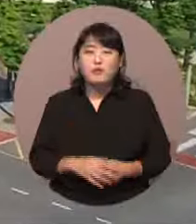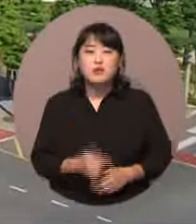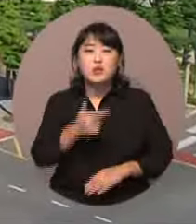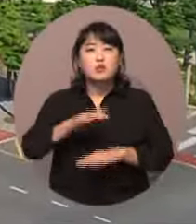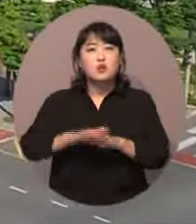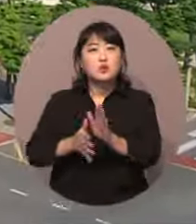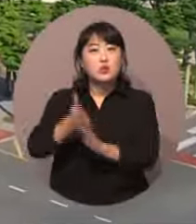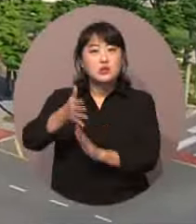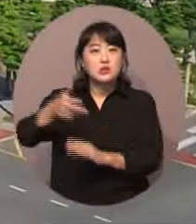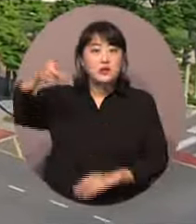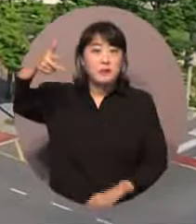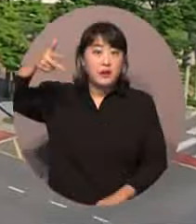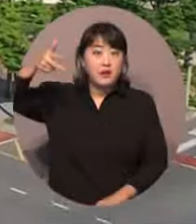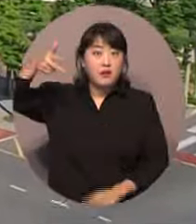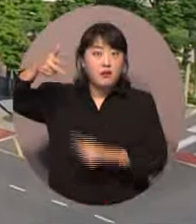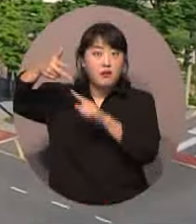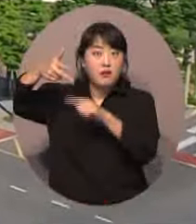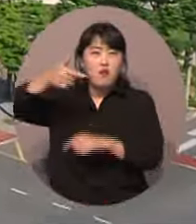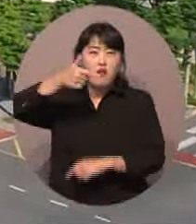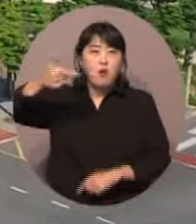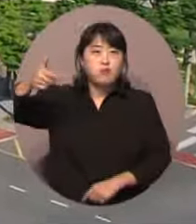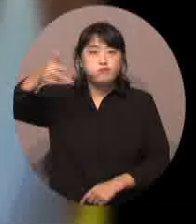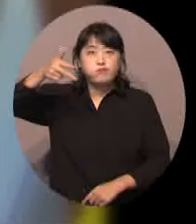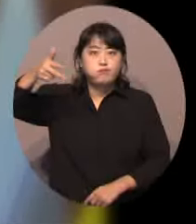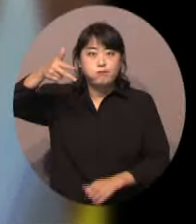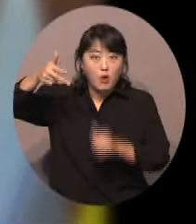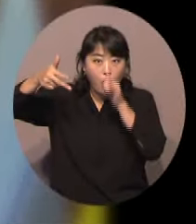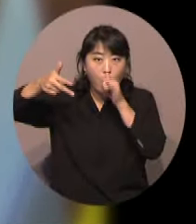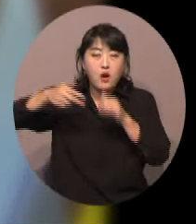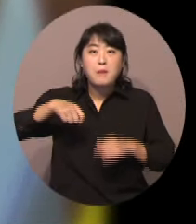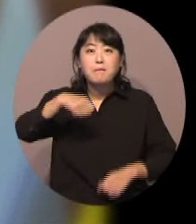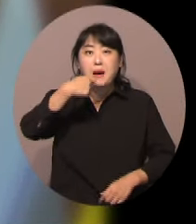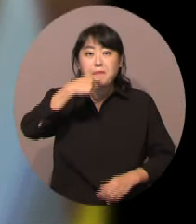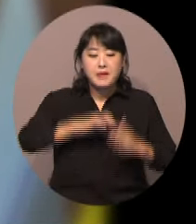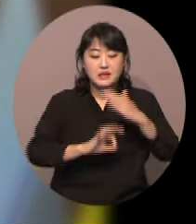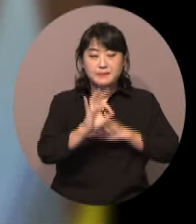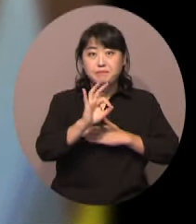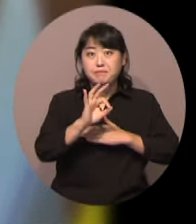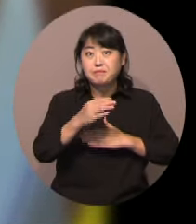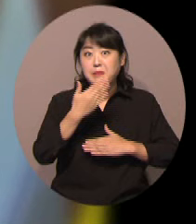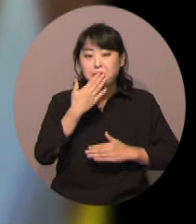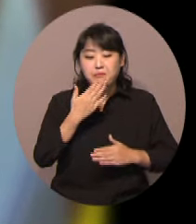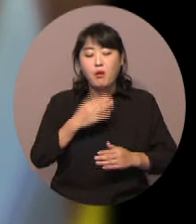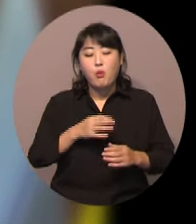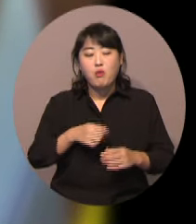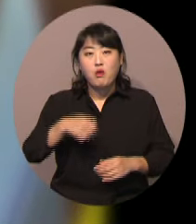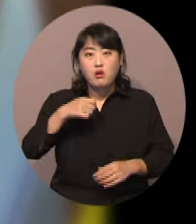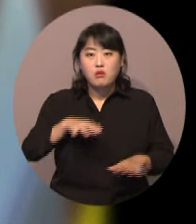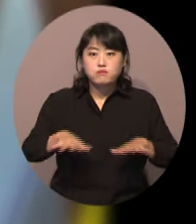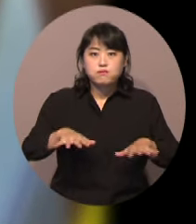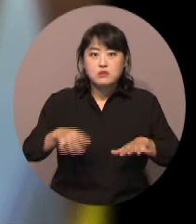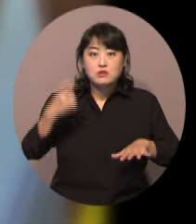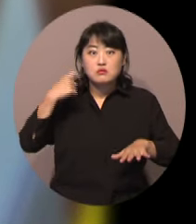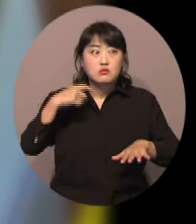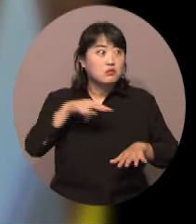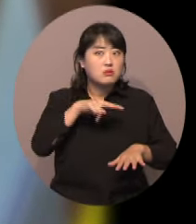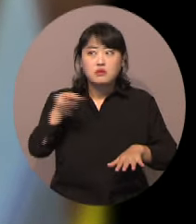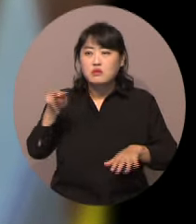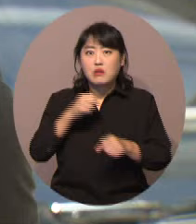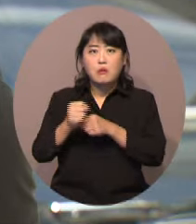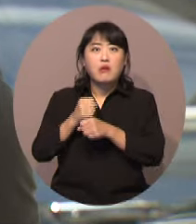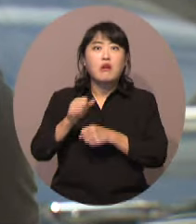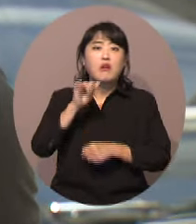대전 도심을 비추는 카메라도 크게 흔들리고 식당에서 아침 식사를 하던 손님들도 진동을 느끼고